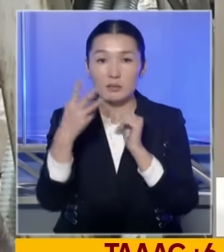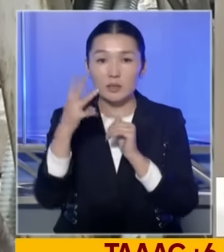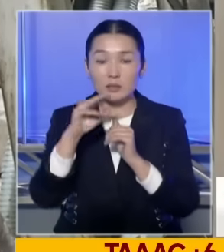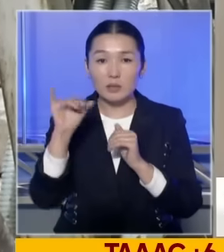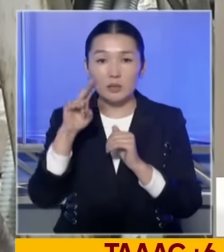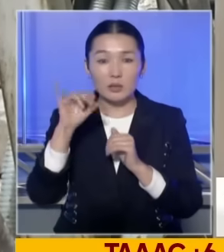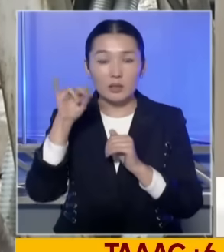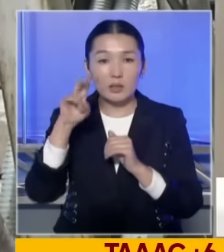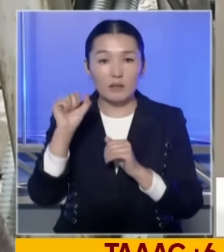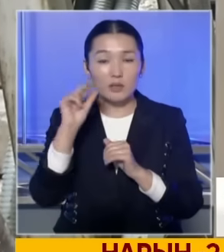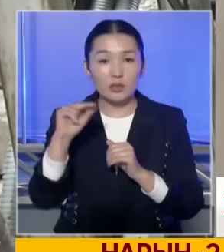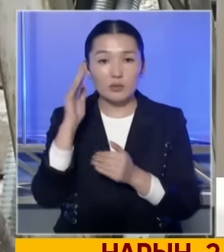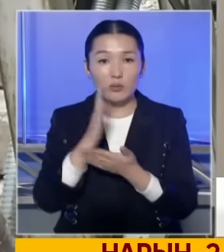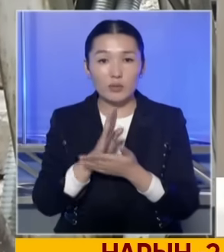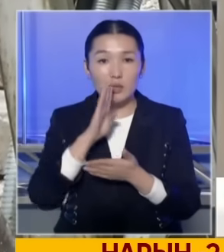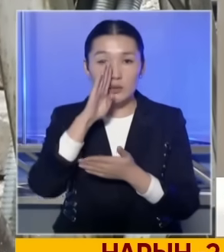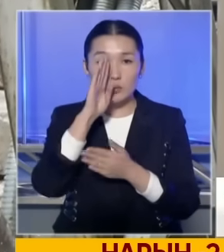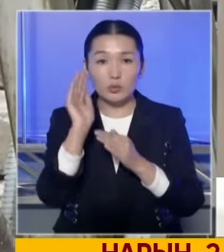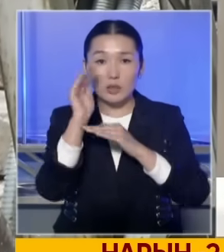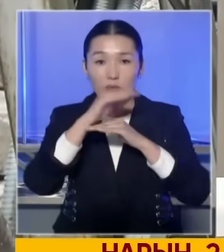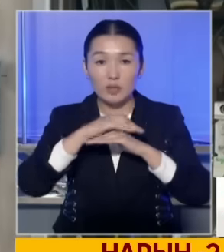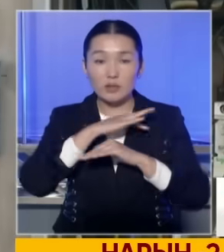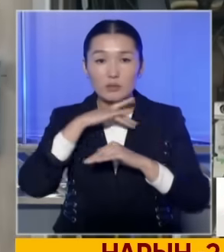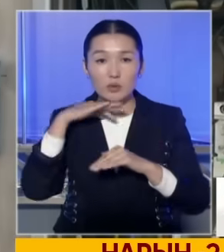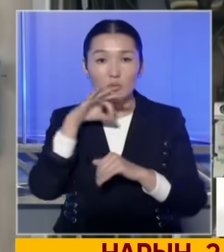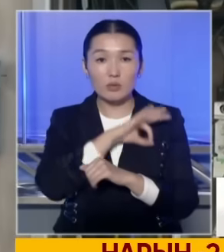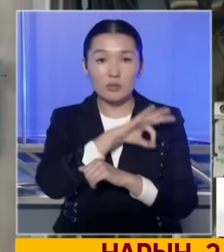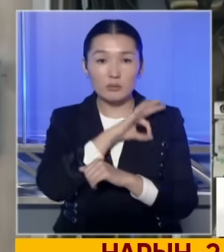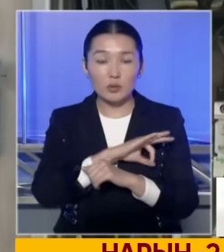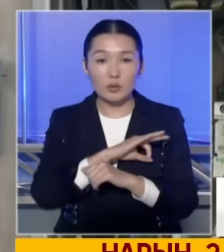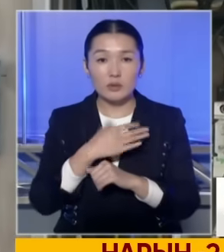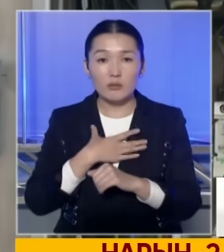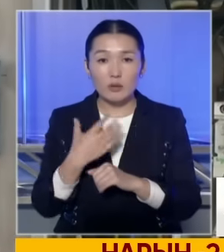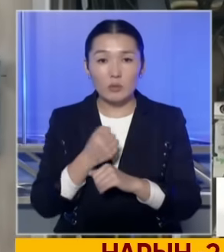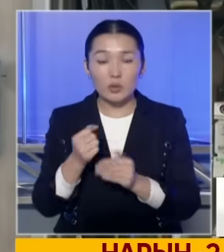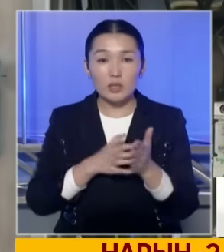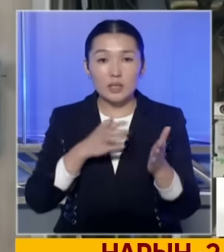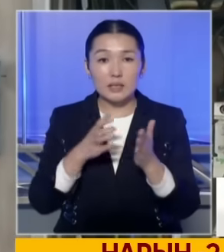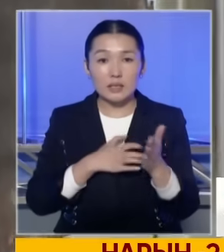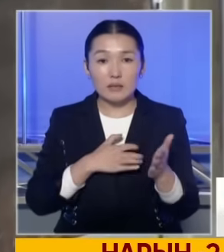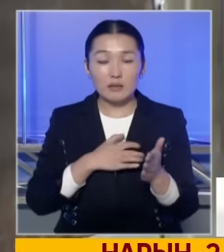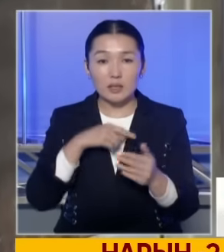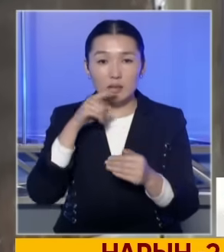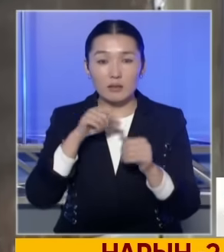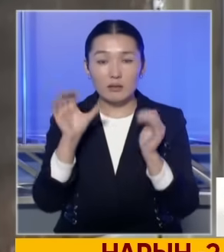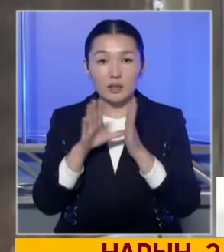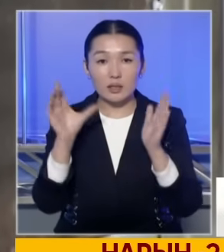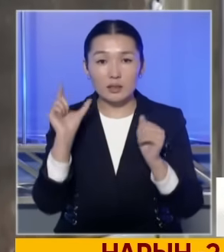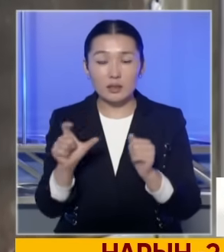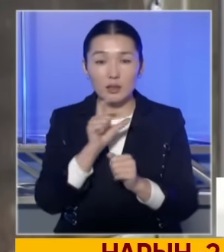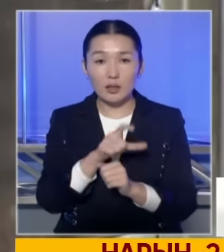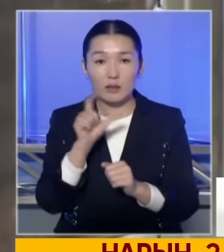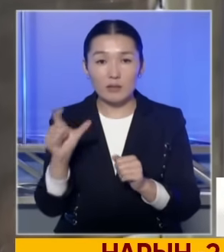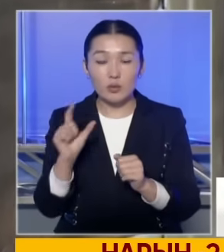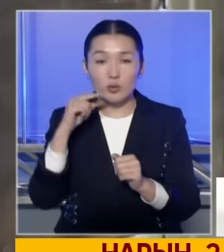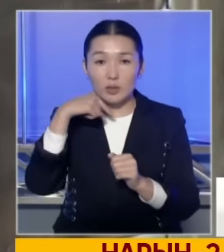чыкты. Өзгөчө эртең менен жана кечкисин көп пайдаланылууда. Кубаттуулук жетпей бара жатканын айткан энергетиктер абоненттерди